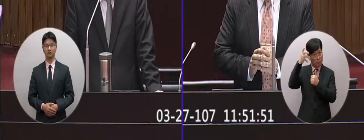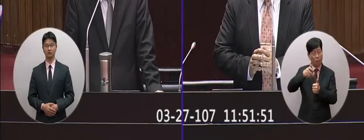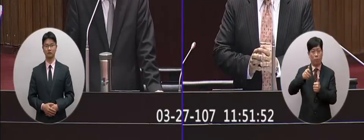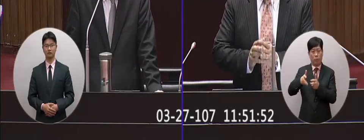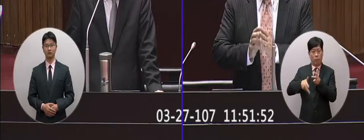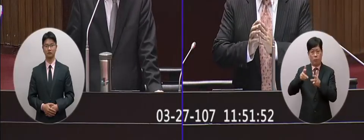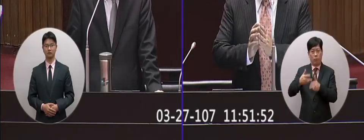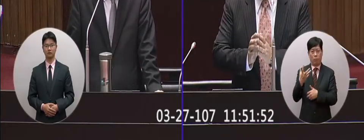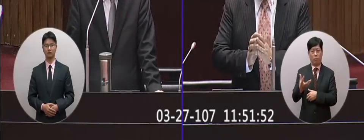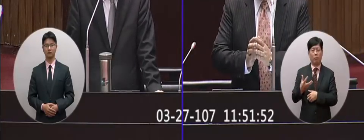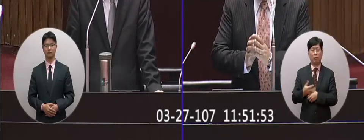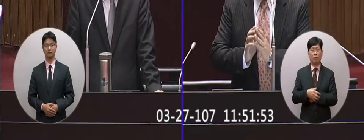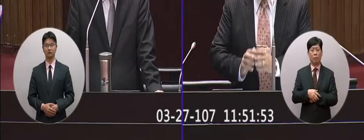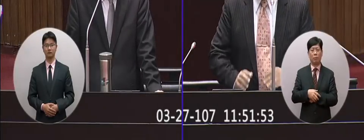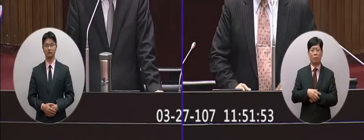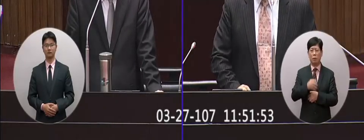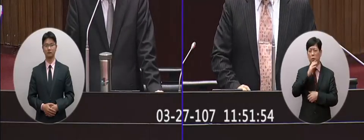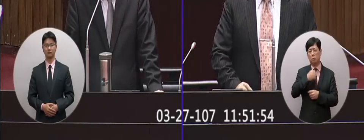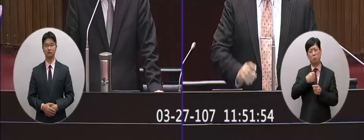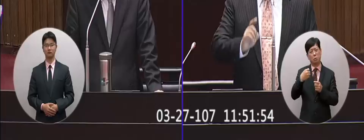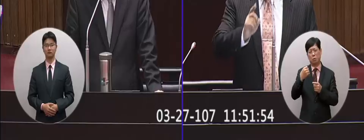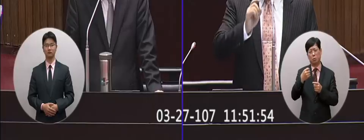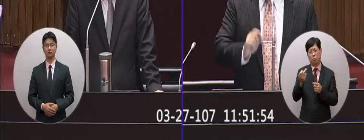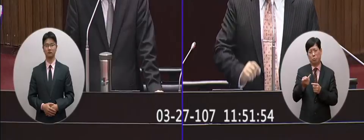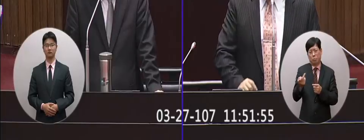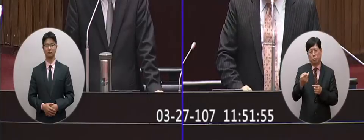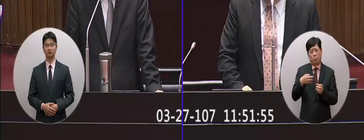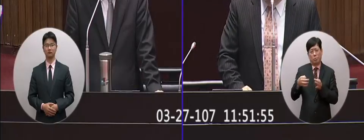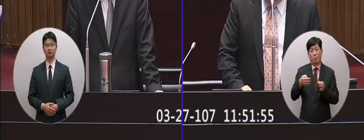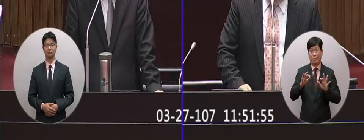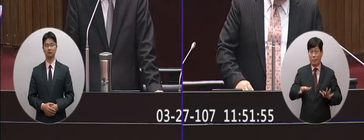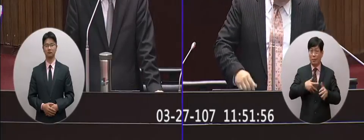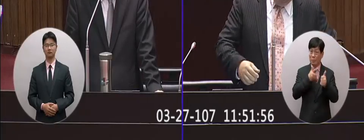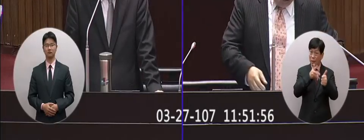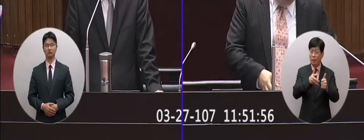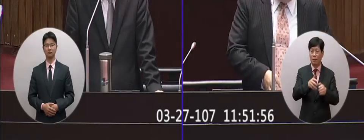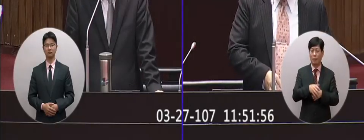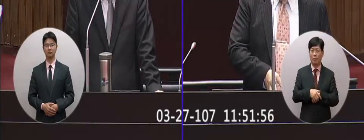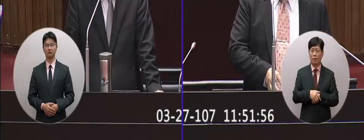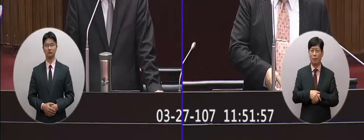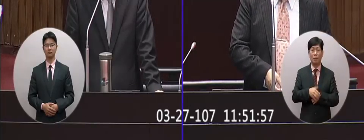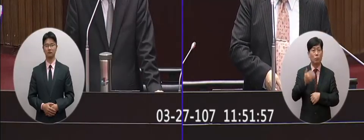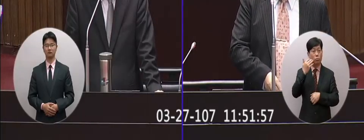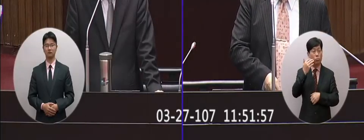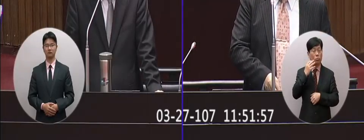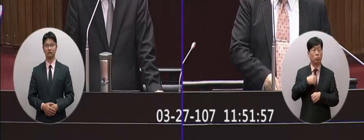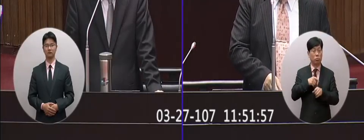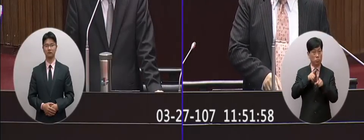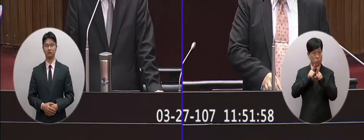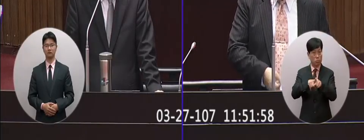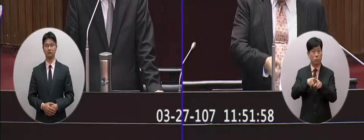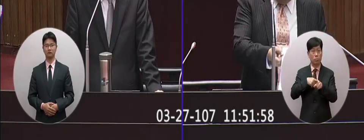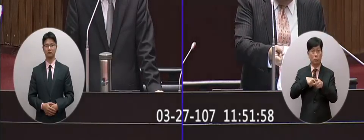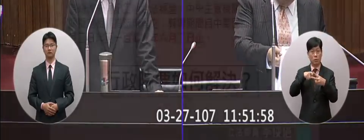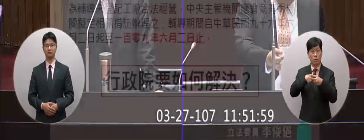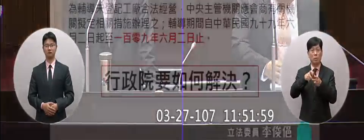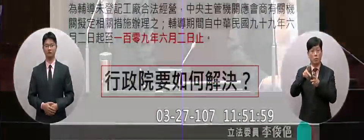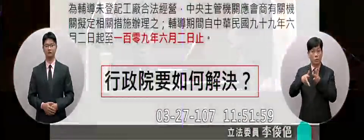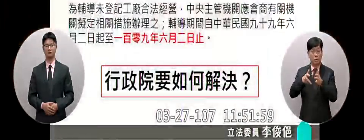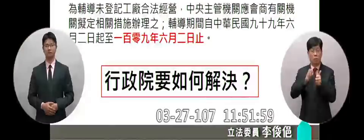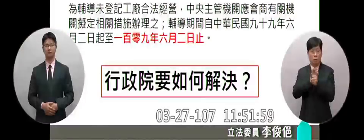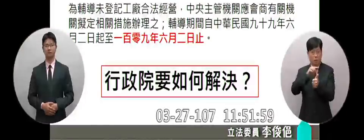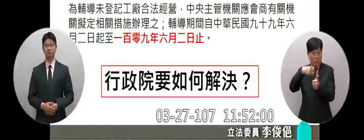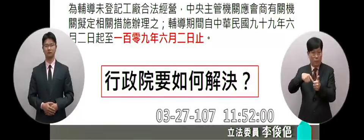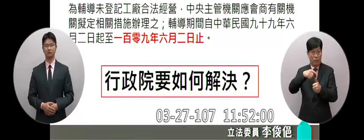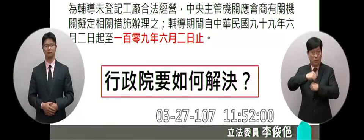业了啦，哦，甚至是传统夕阳产业。那现在要问的问题是，因为根据这个工厂辅导管理